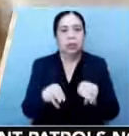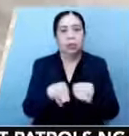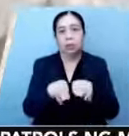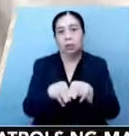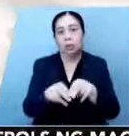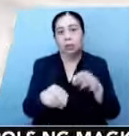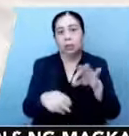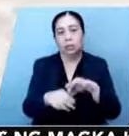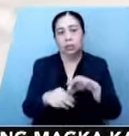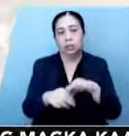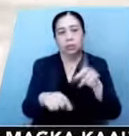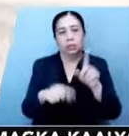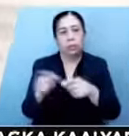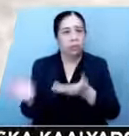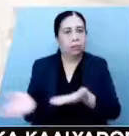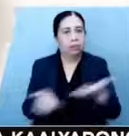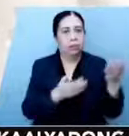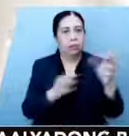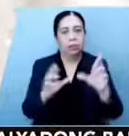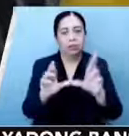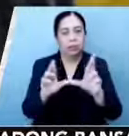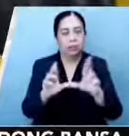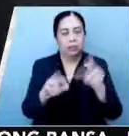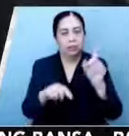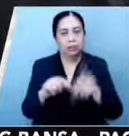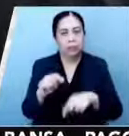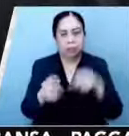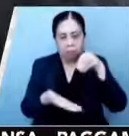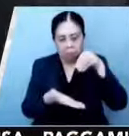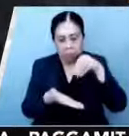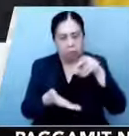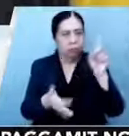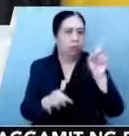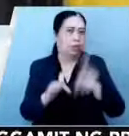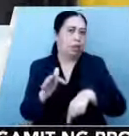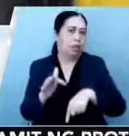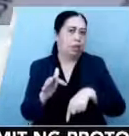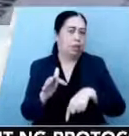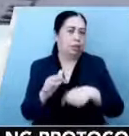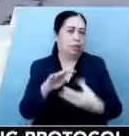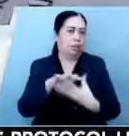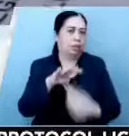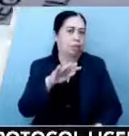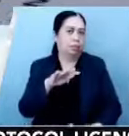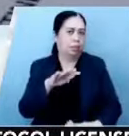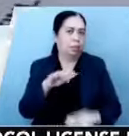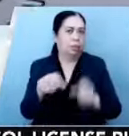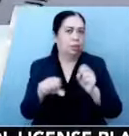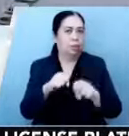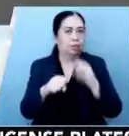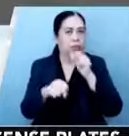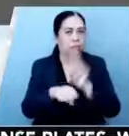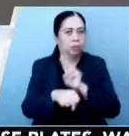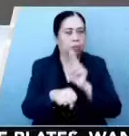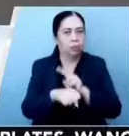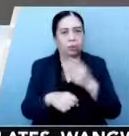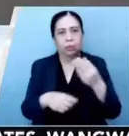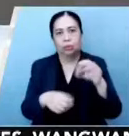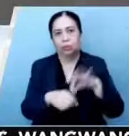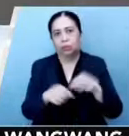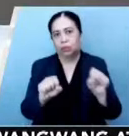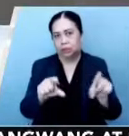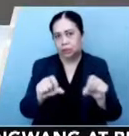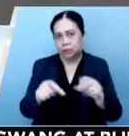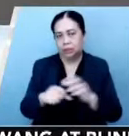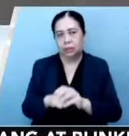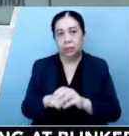maaaring iuwi ang resibo ng pagboto o litratuhan nito o gawa ng carbon copy para hindi magamit sa booth selling. Kung hindi magkaaberya